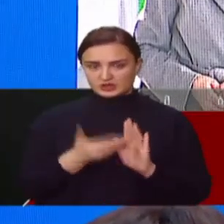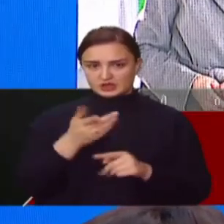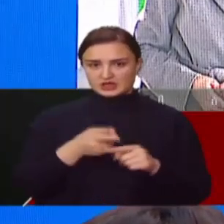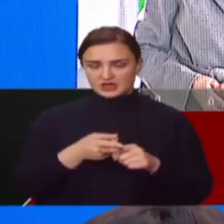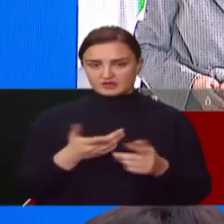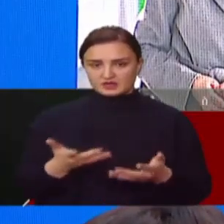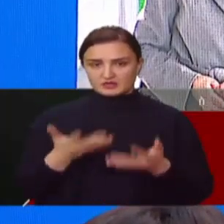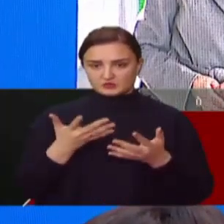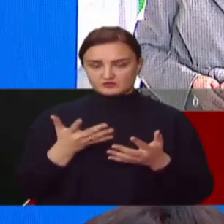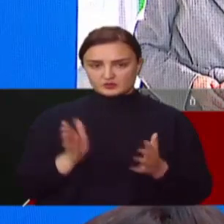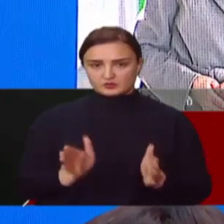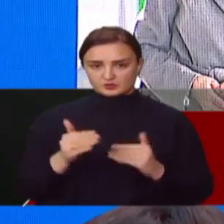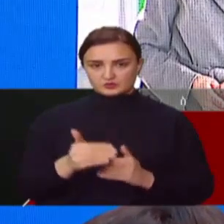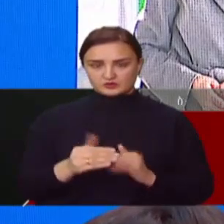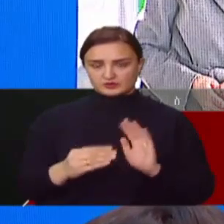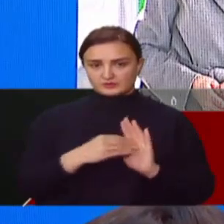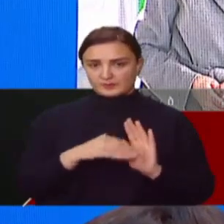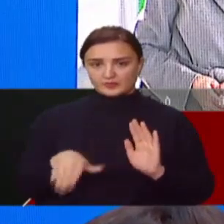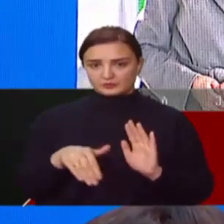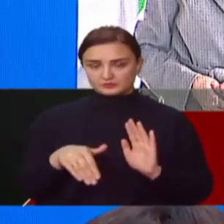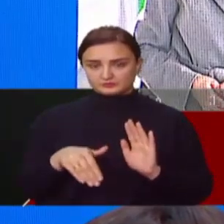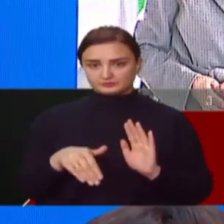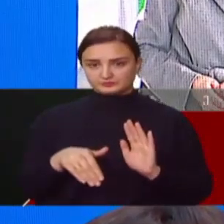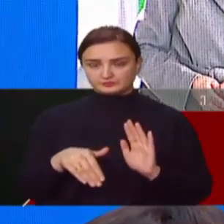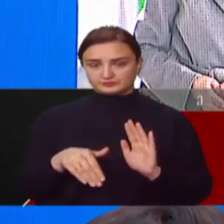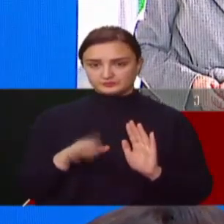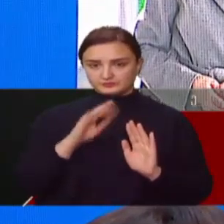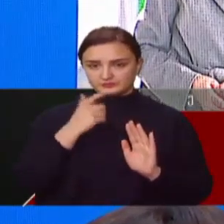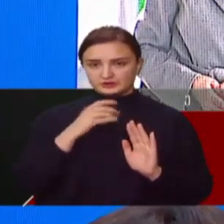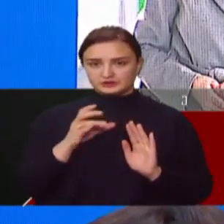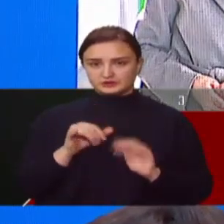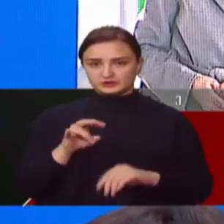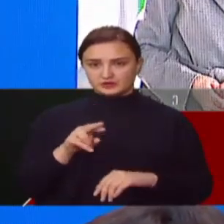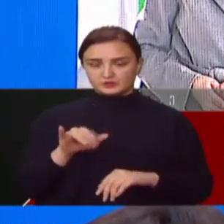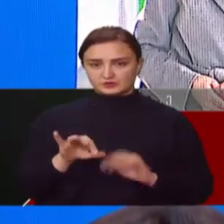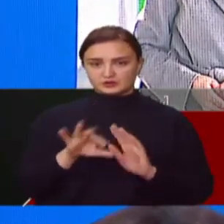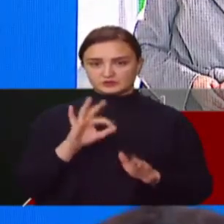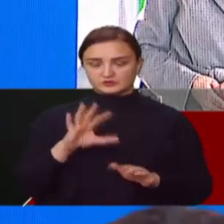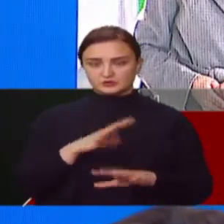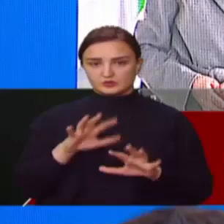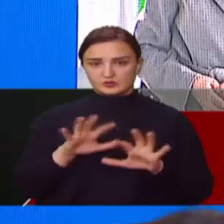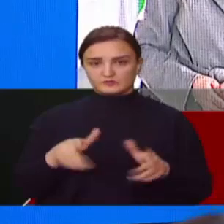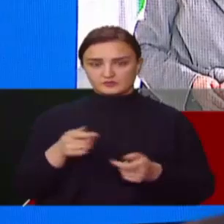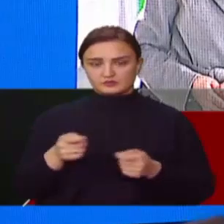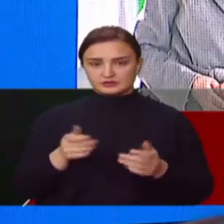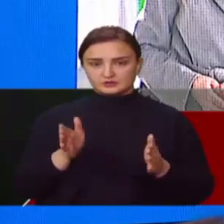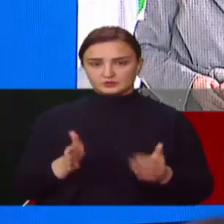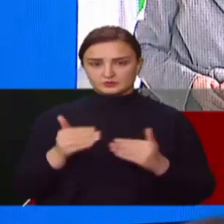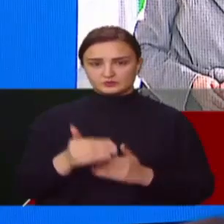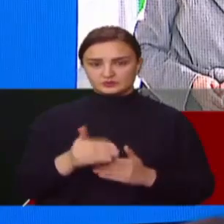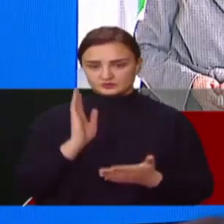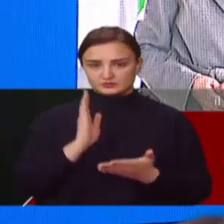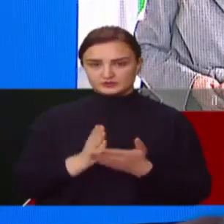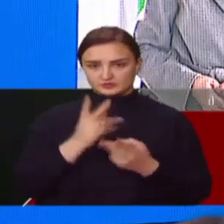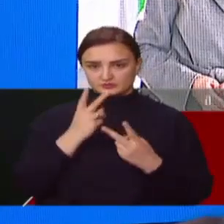gamchuvali 5-ia byuletenebi artavsteba konvertshi da Kalbatoni Sandu, romels archevoli ikna prezidentat, 5-tan romeshis